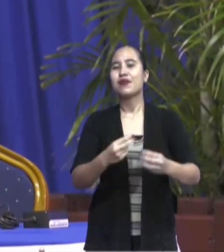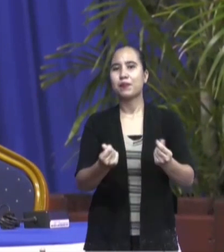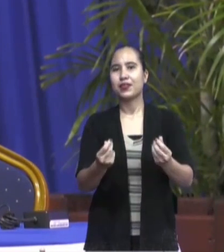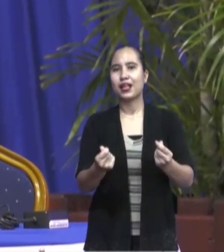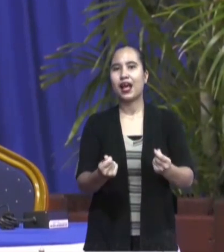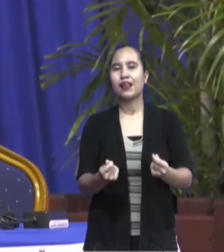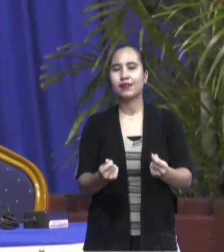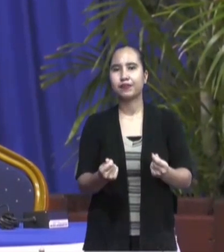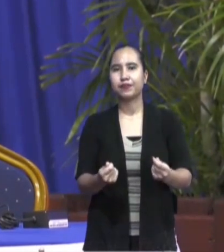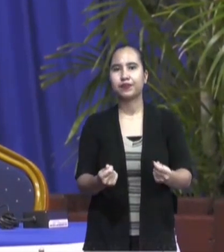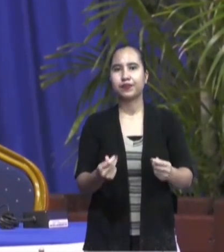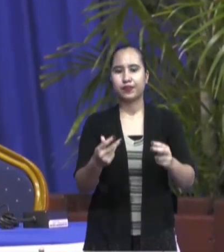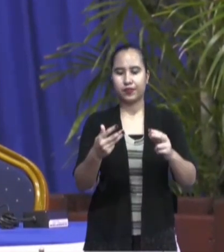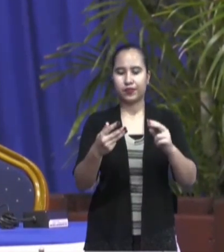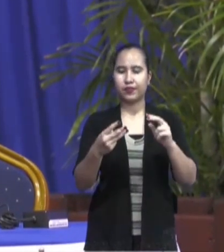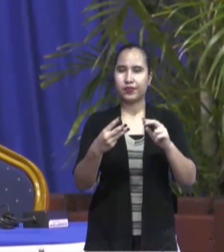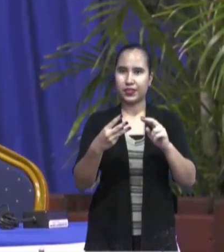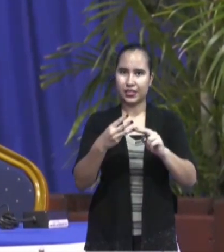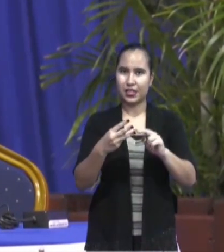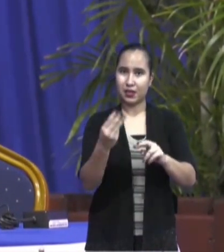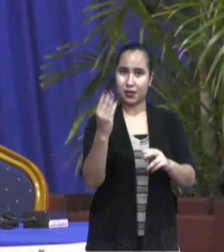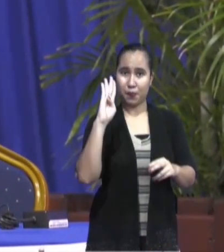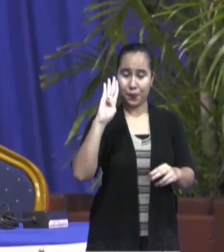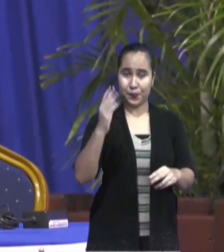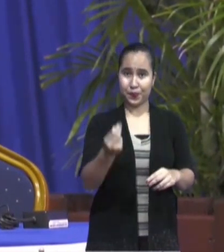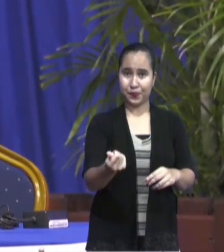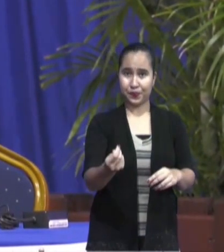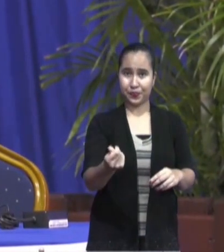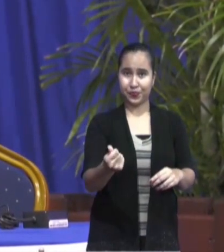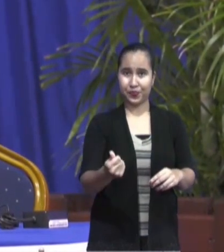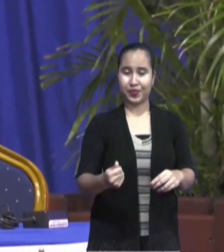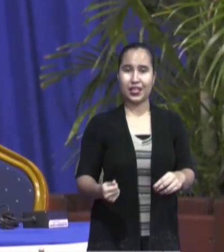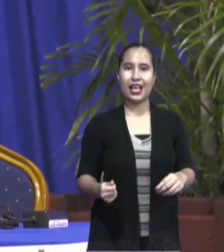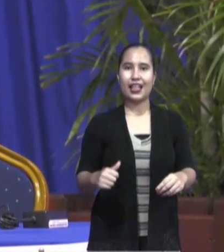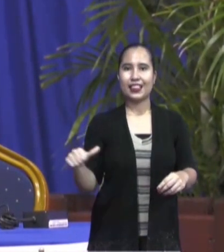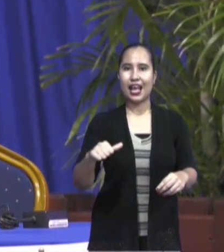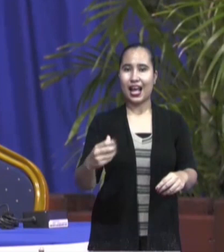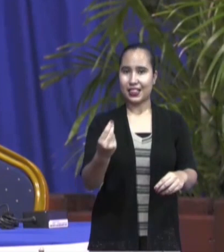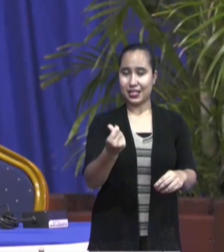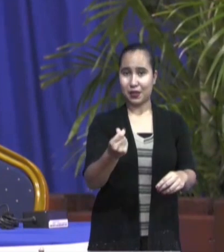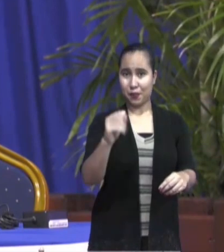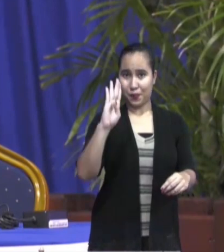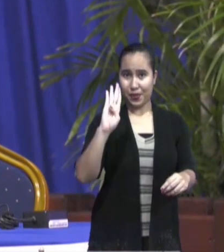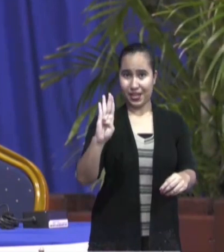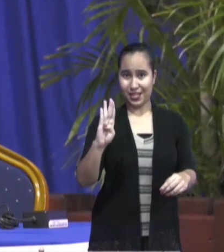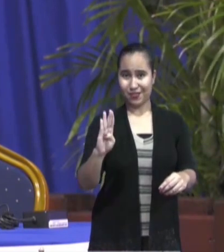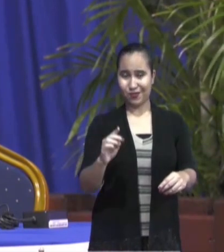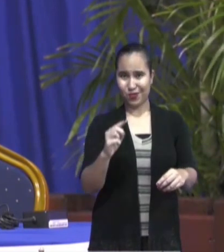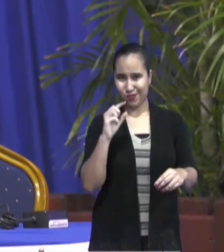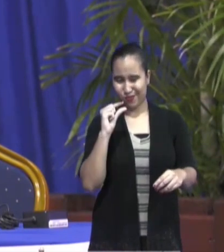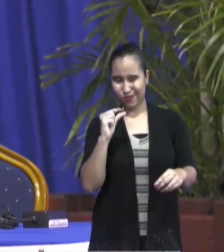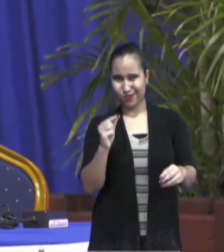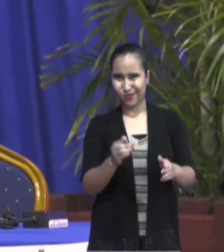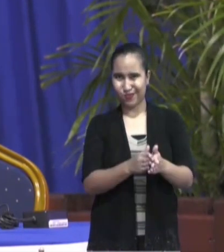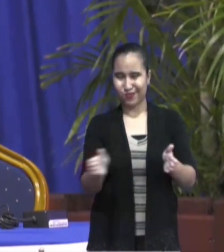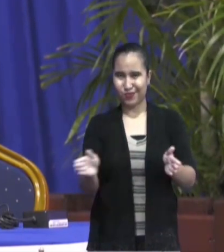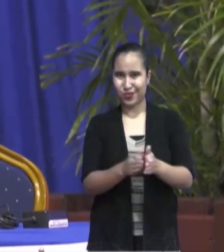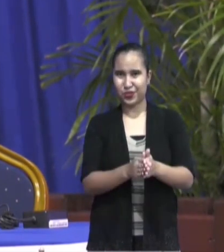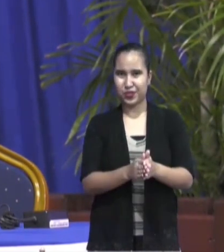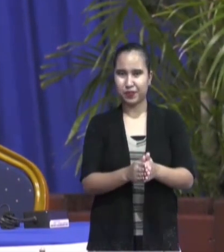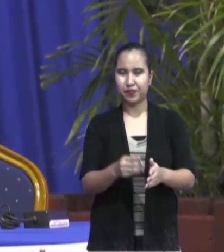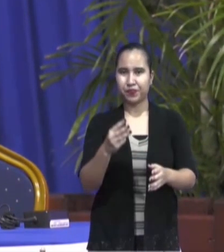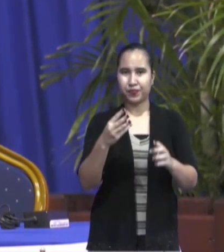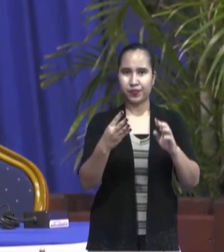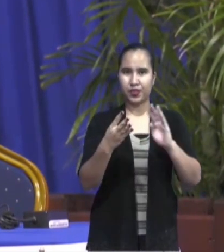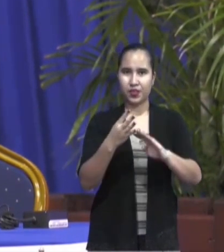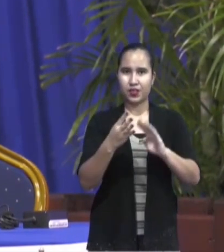er is een voorstellen om ex holiday's in te stellen en diverse belastingen tarieven voor een bepaalde periode er is een voorstellen